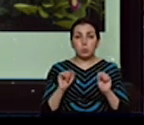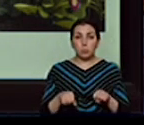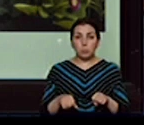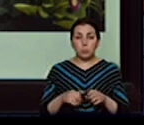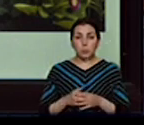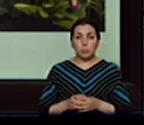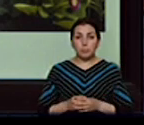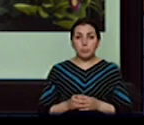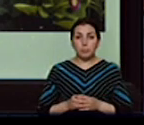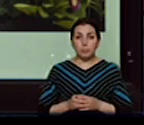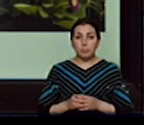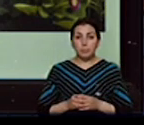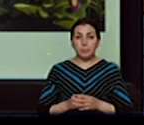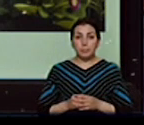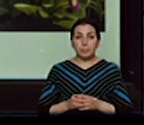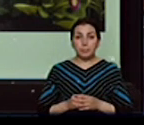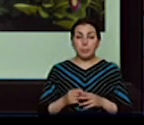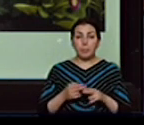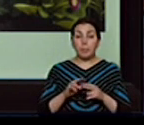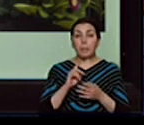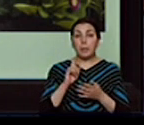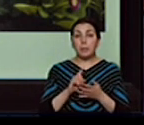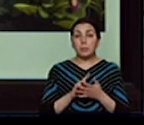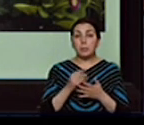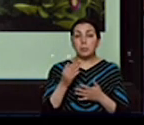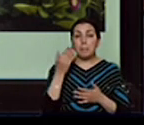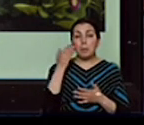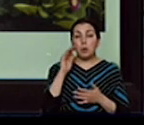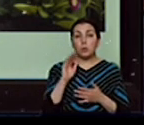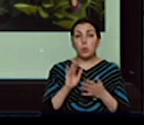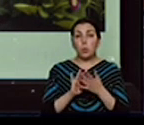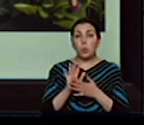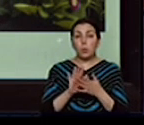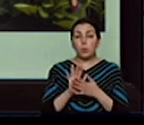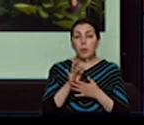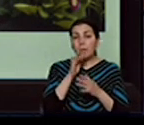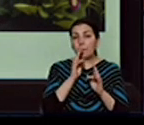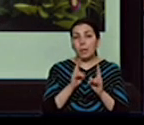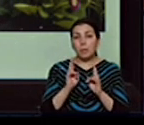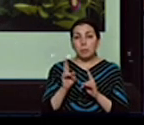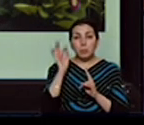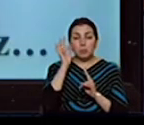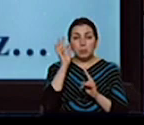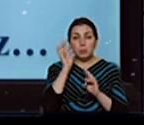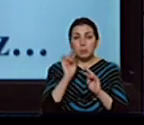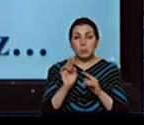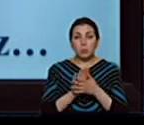mumkin. Shuning uchun albatta ularni begona o'tlardan vaqti-vaqti bilan tozalab turiladi.